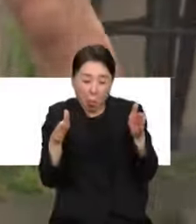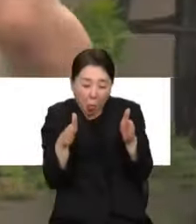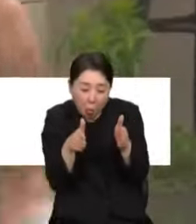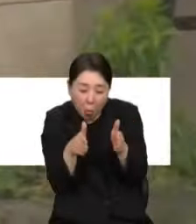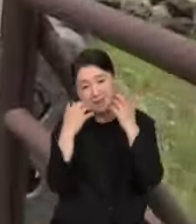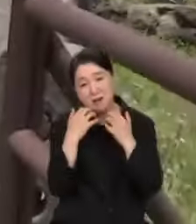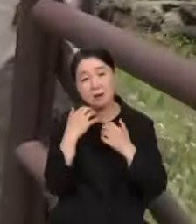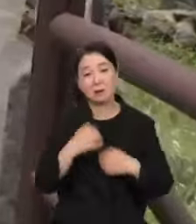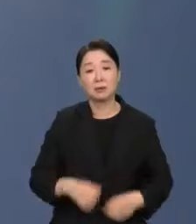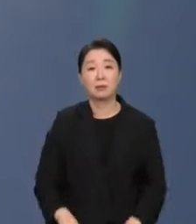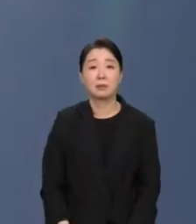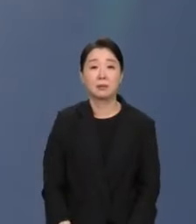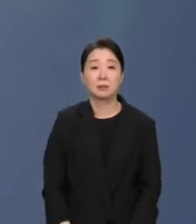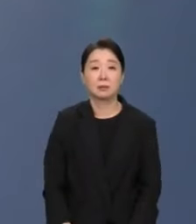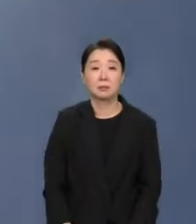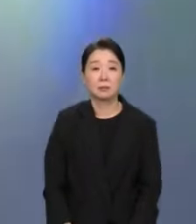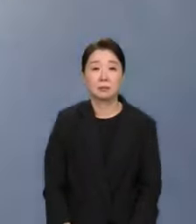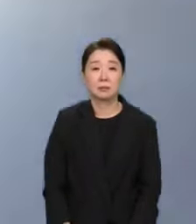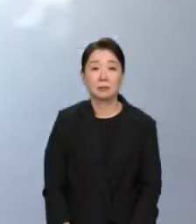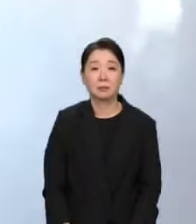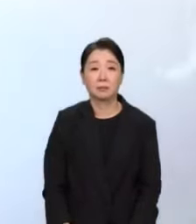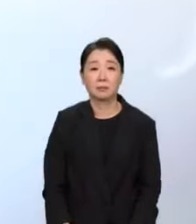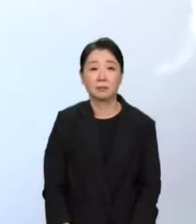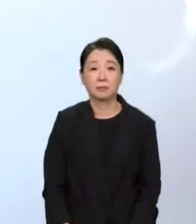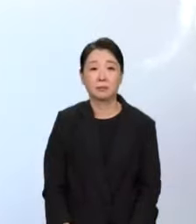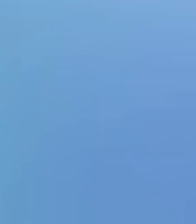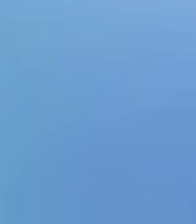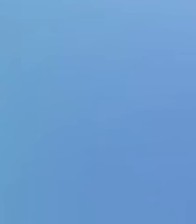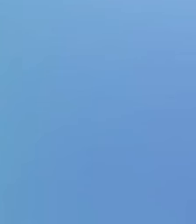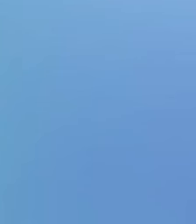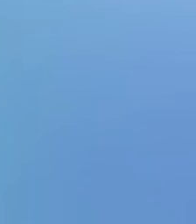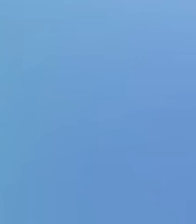나타날 수가 있어 JTBC 황 예린입니다